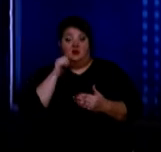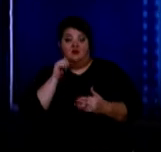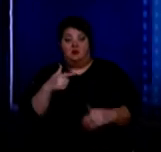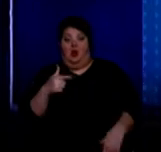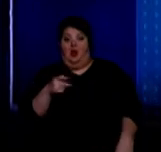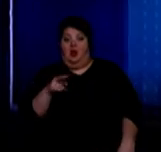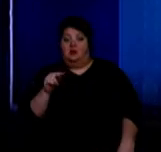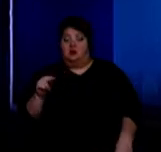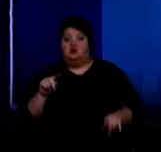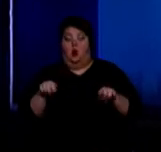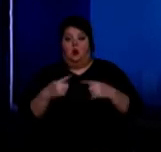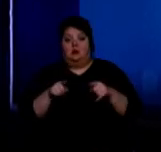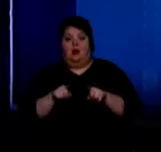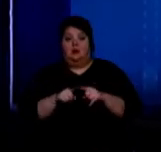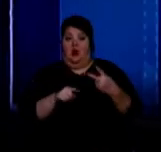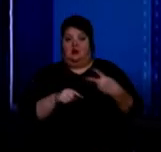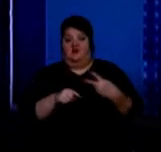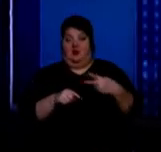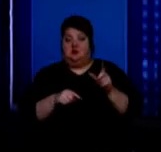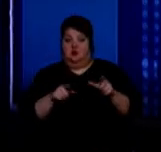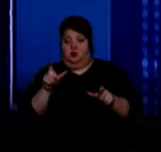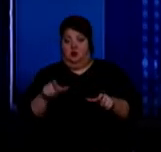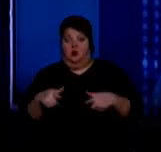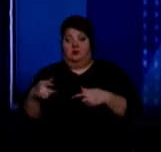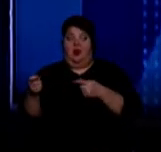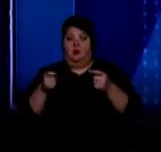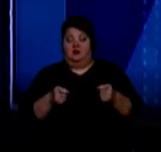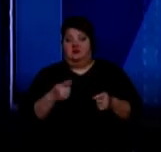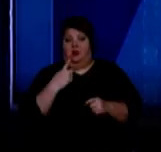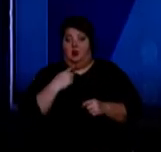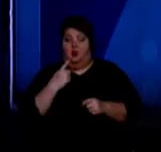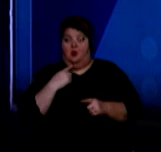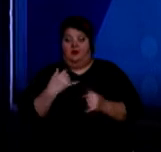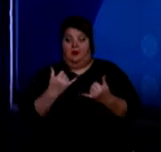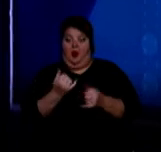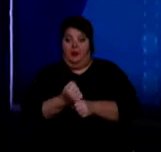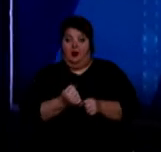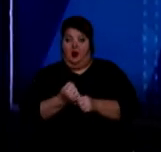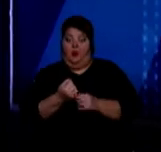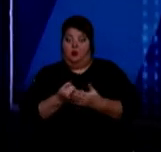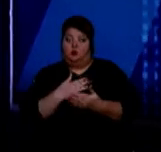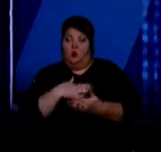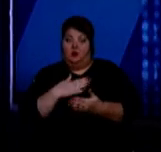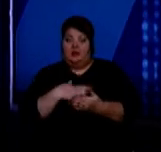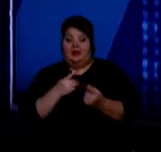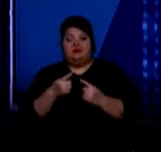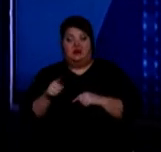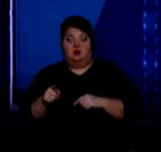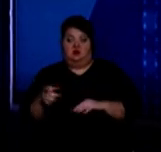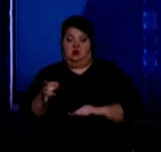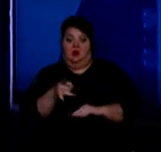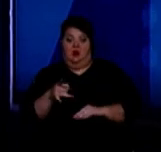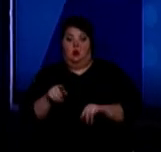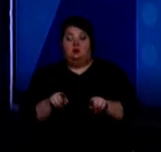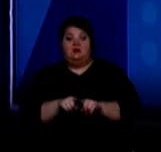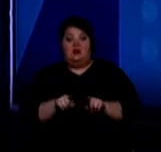Гадяч організовував, також 20 було десь донорів, вони привезли нам компоненти крові на переробку до нас. І інші райони також